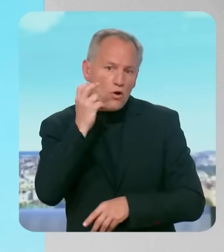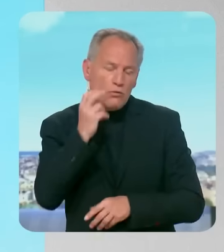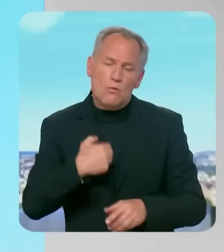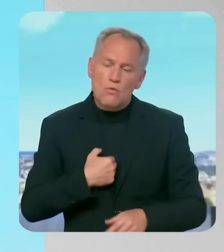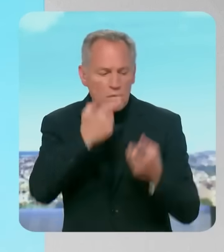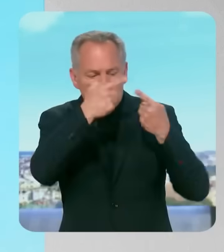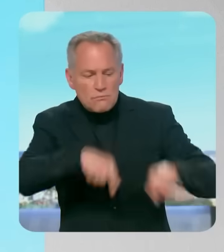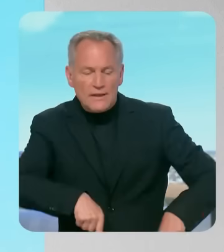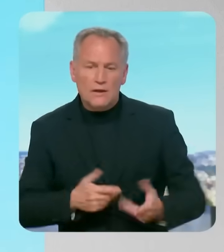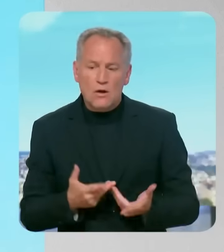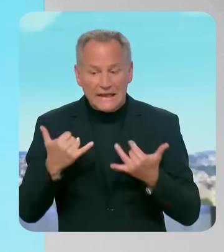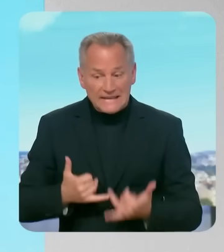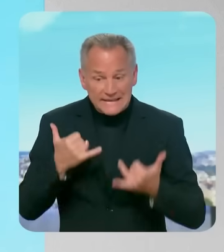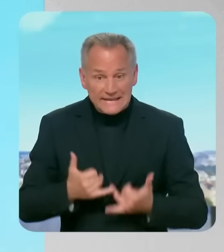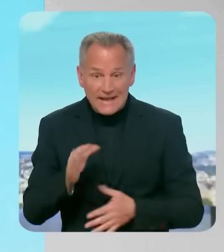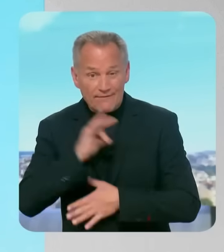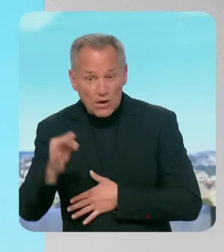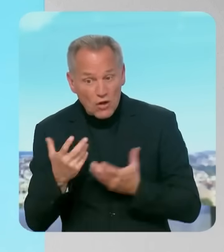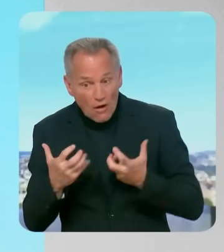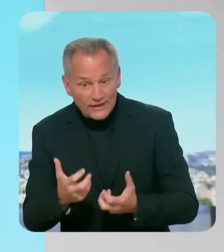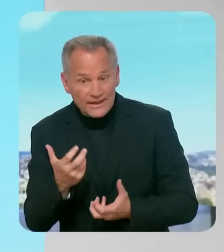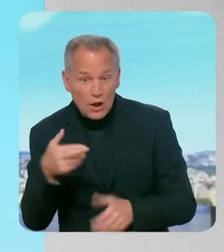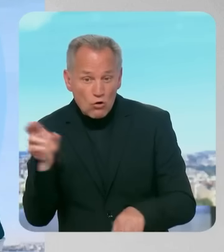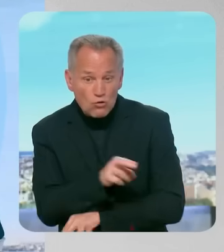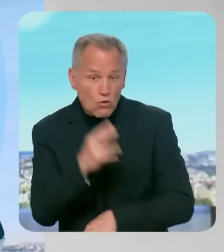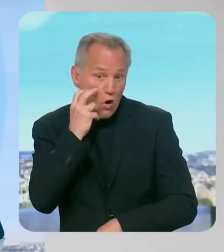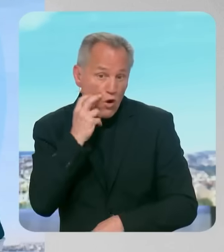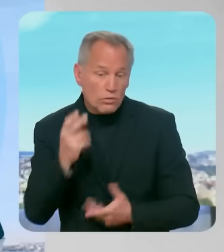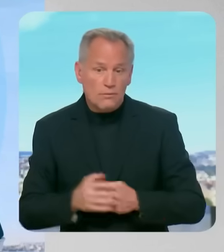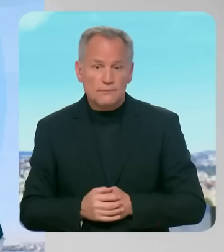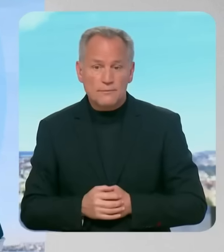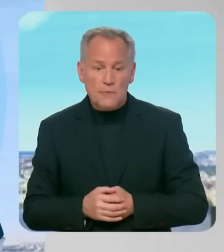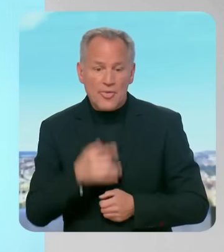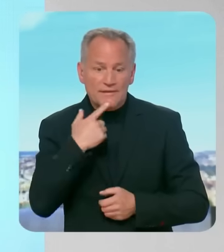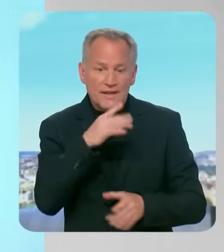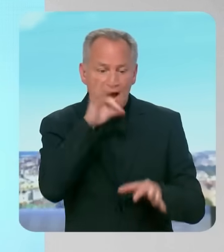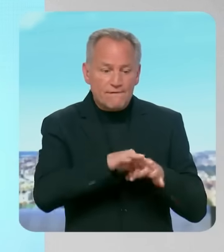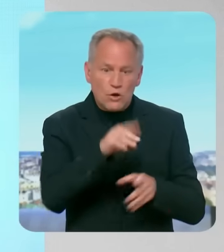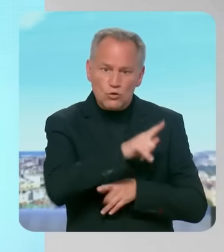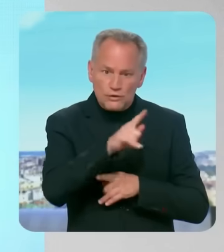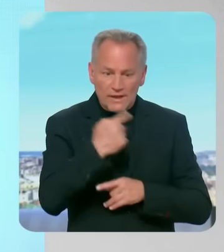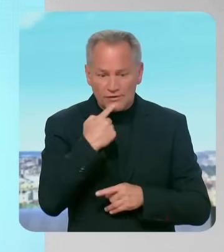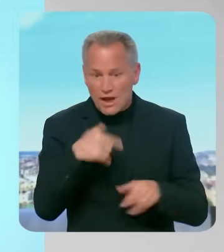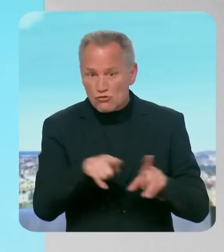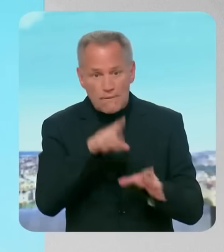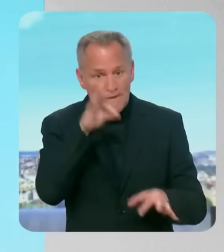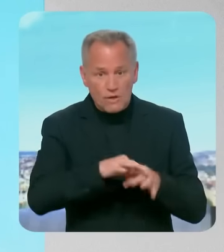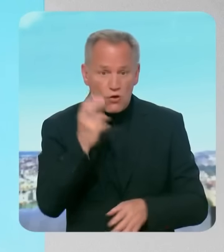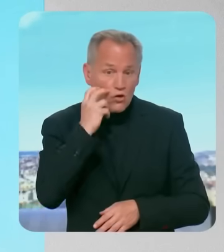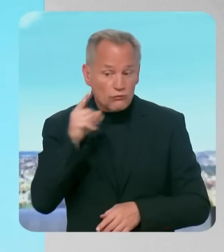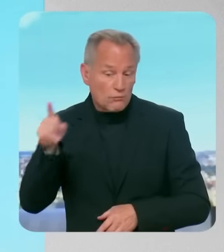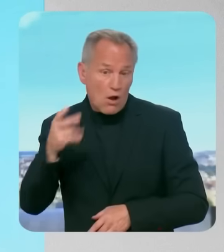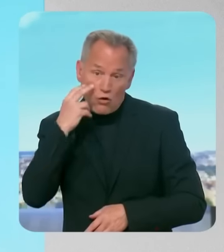que dans le pays, il y ait une grande envie du retour de François Hollande en politique. Vous considérez que voter Glucksmann, c'est voter Hollande, comme l'ont dit certains de vos camarades ? François Hollande